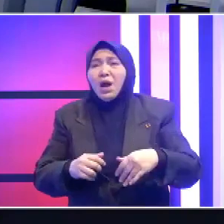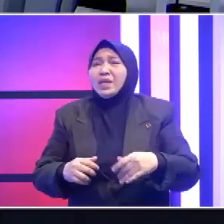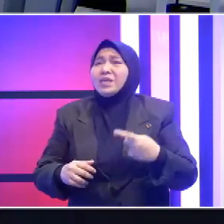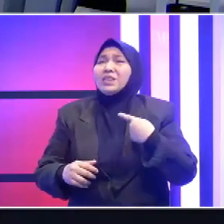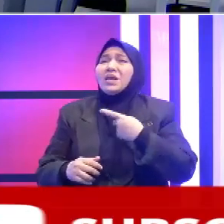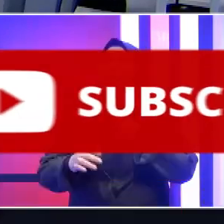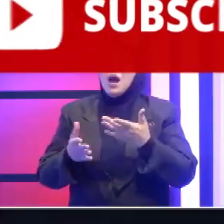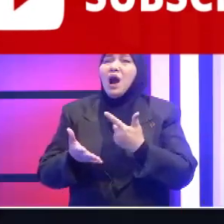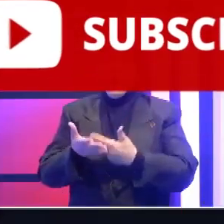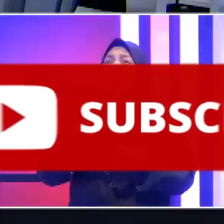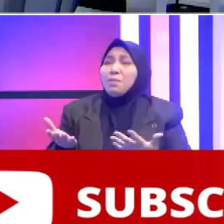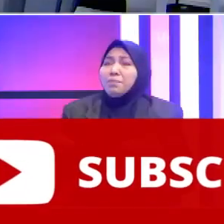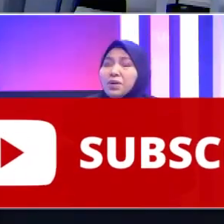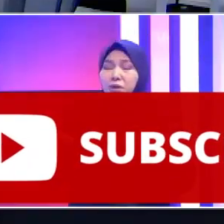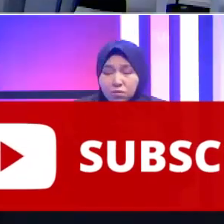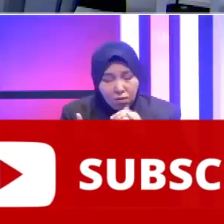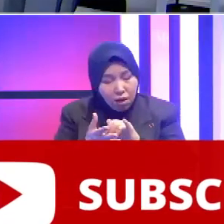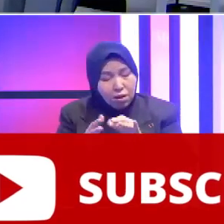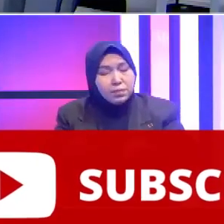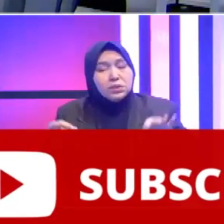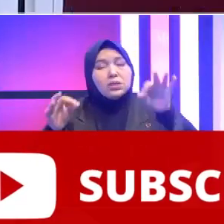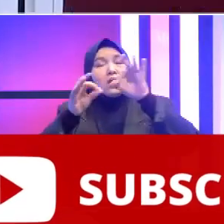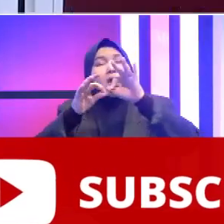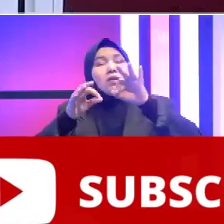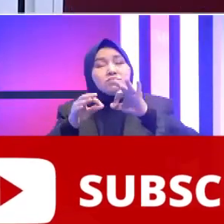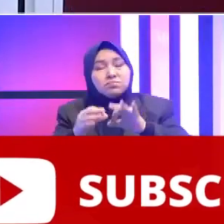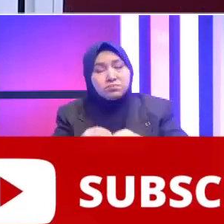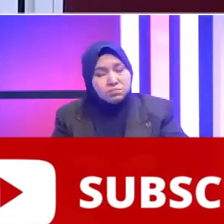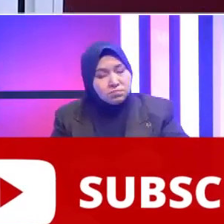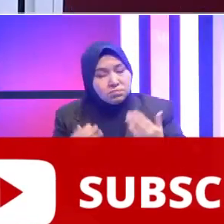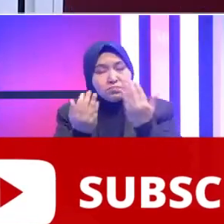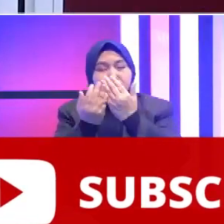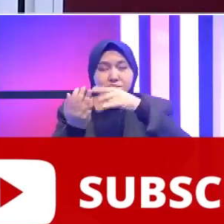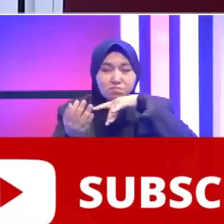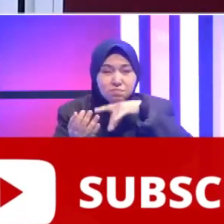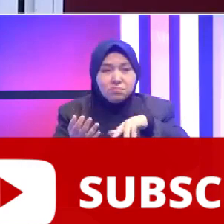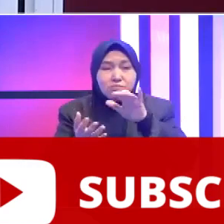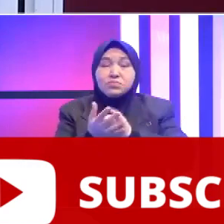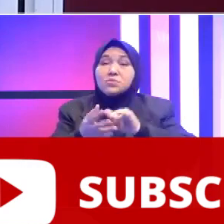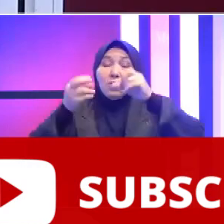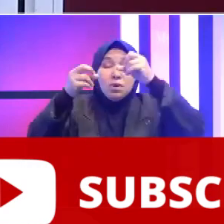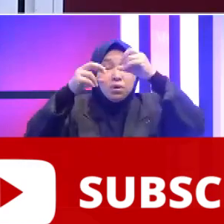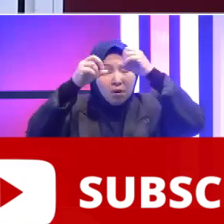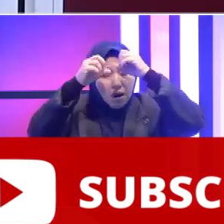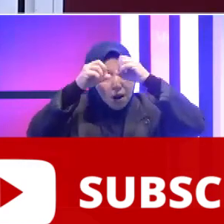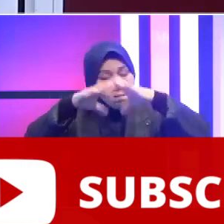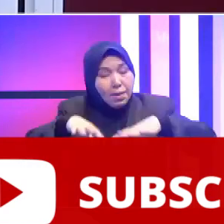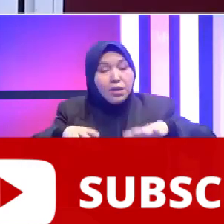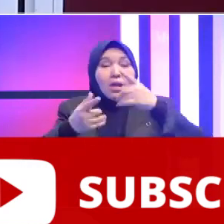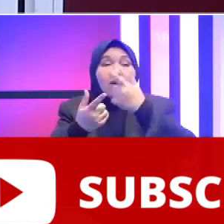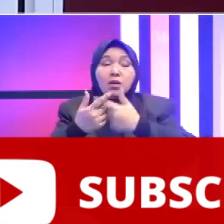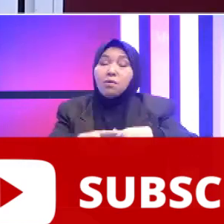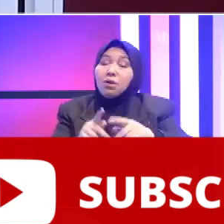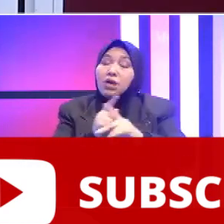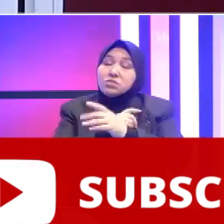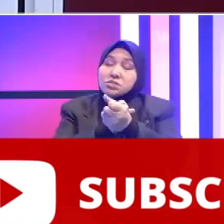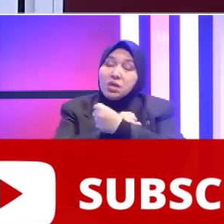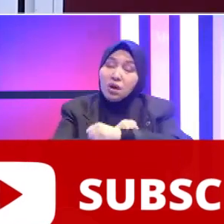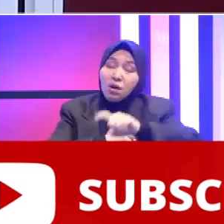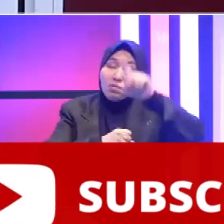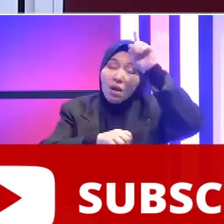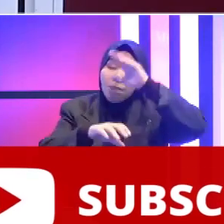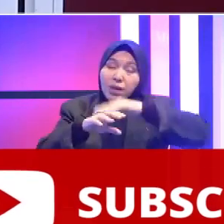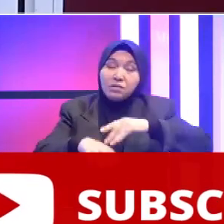dia punya kepentingan shalawat itu dan disebalik itu adalah Rahmat daripada Allah Subhanahu Wa Ta'ala kasih sayang Allah beri nabi